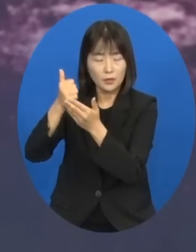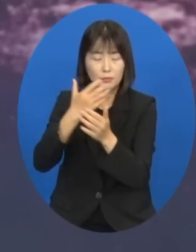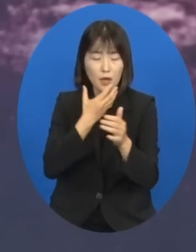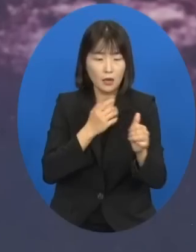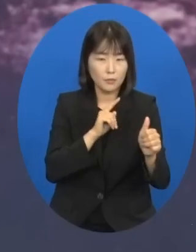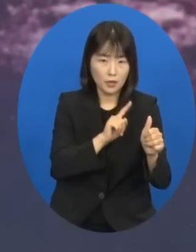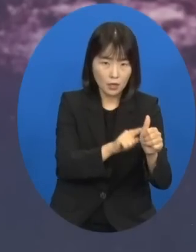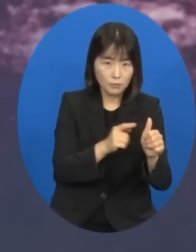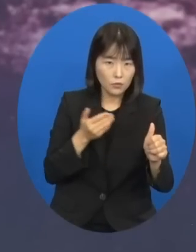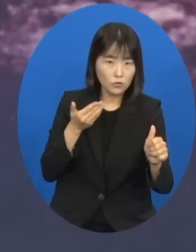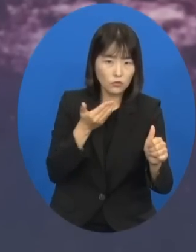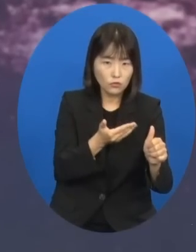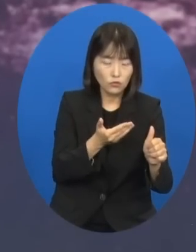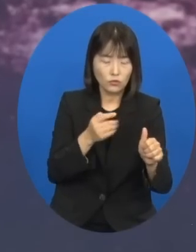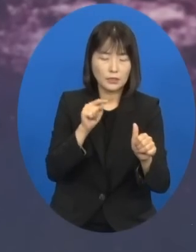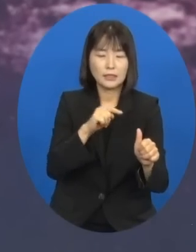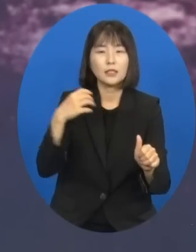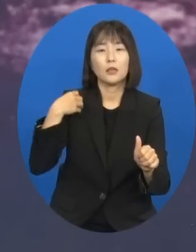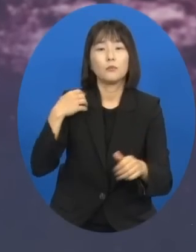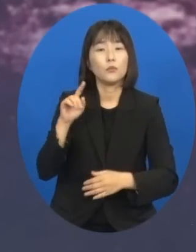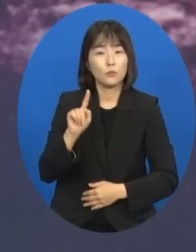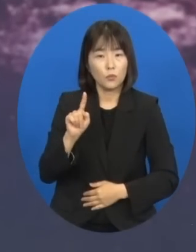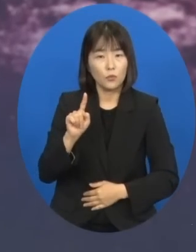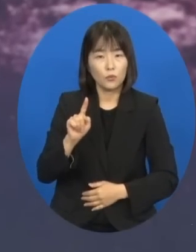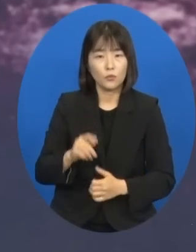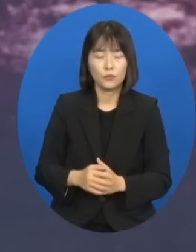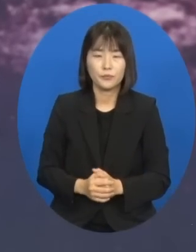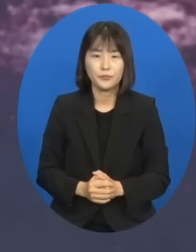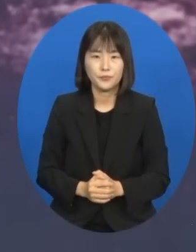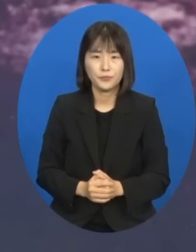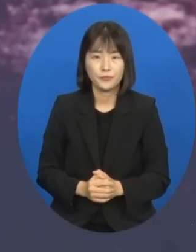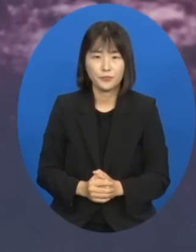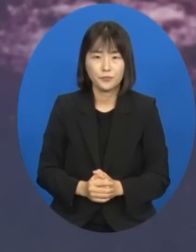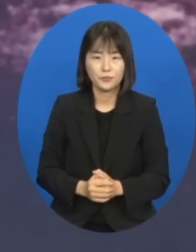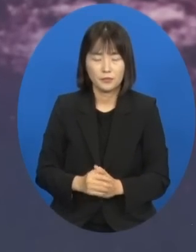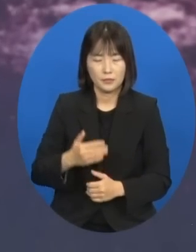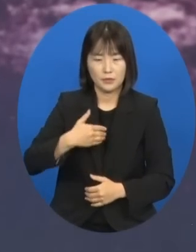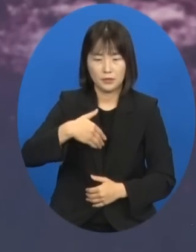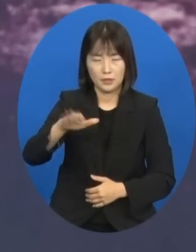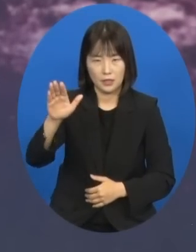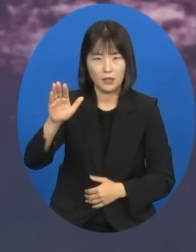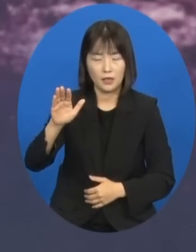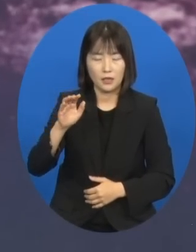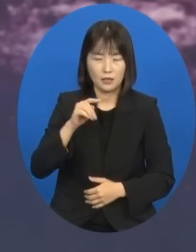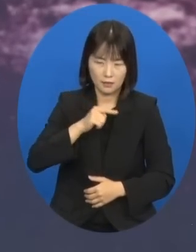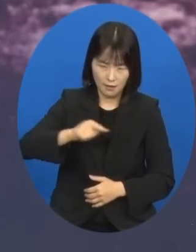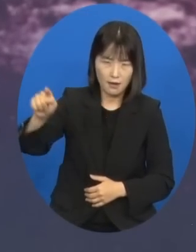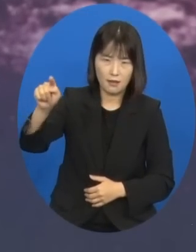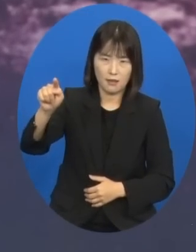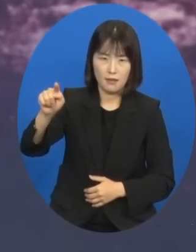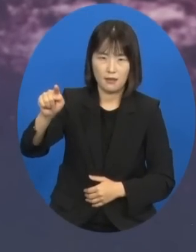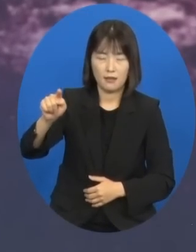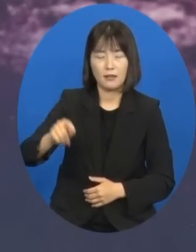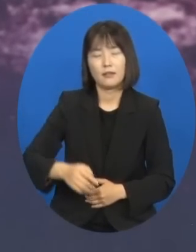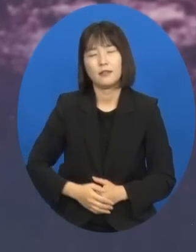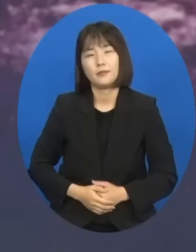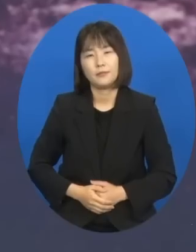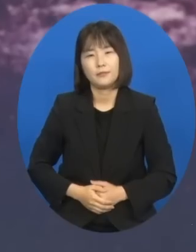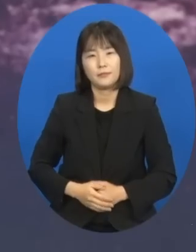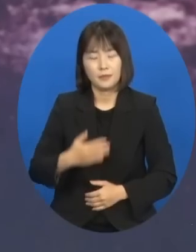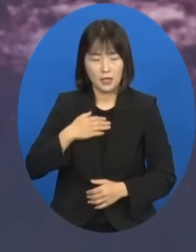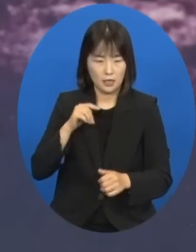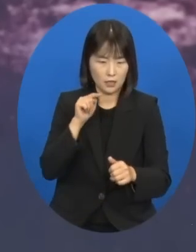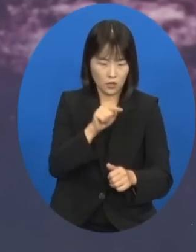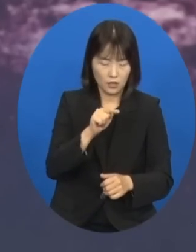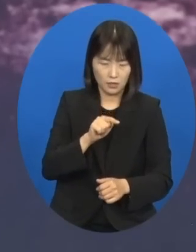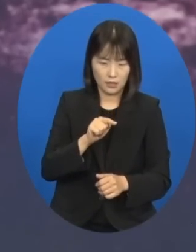주신 사명은 무엇이었죠? 쉽게 얘기하면 가라였습니다. Go, 가라. 내가 너에게 지시할